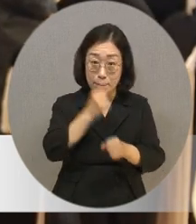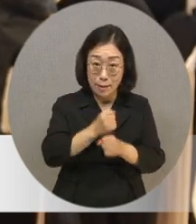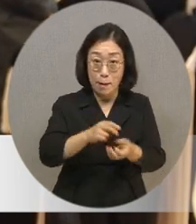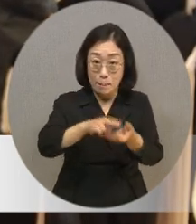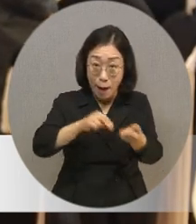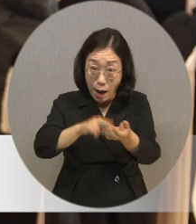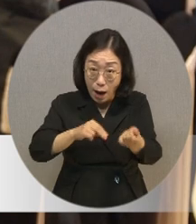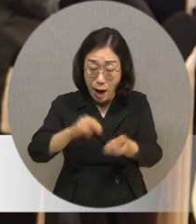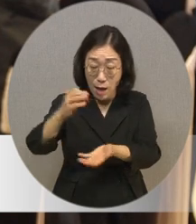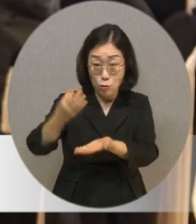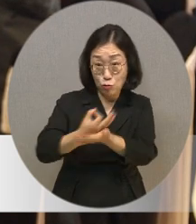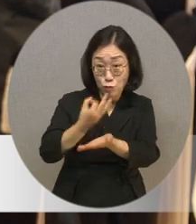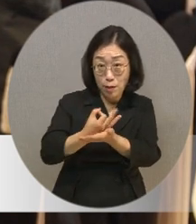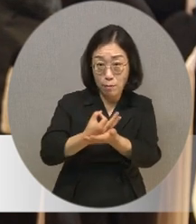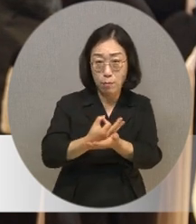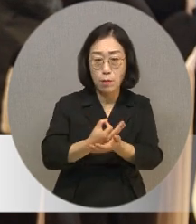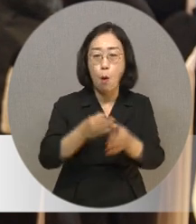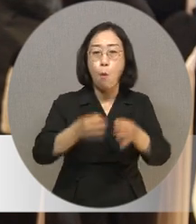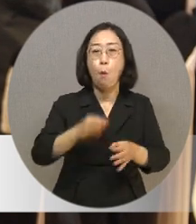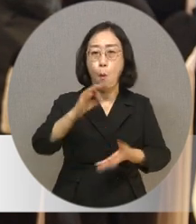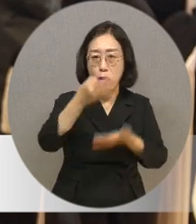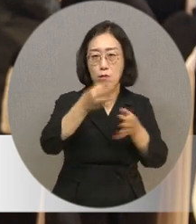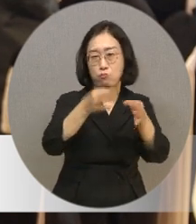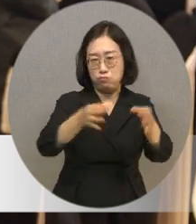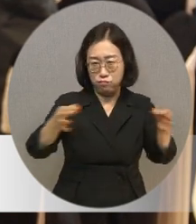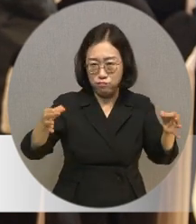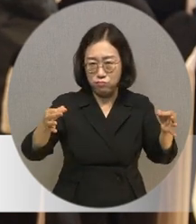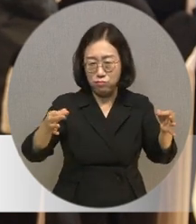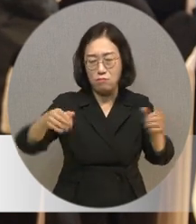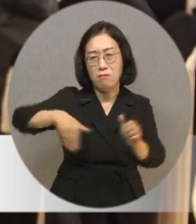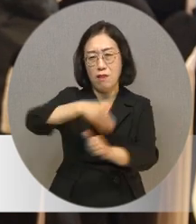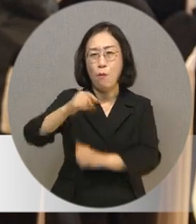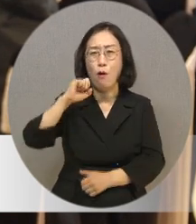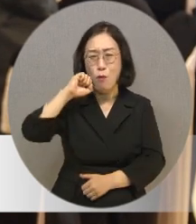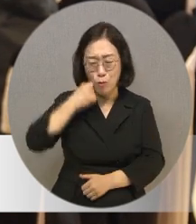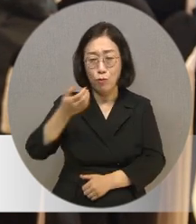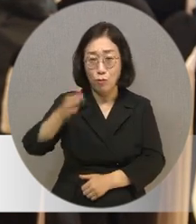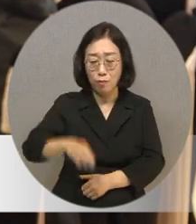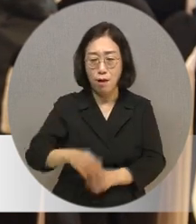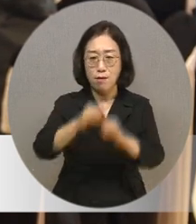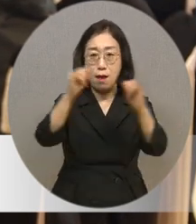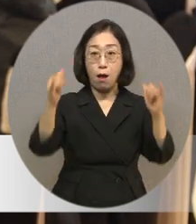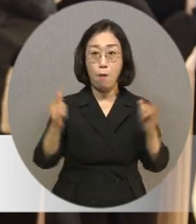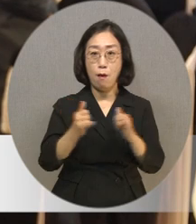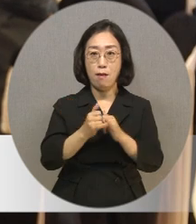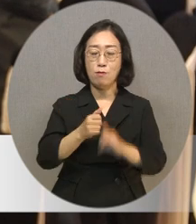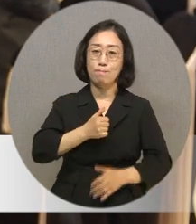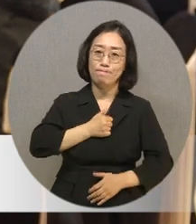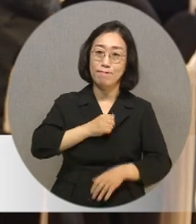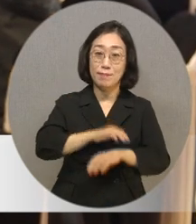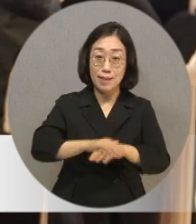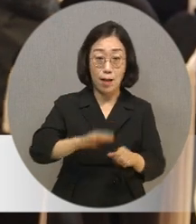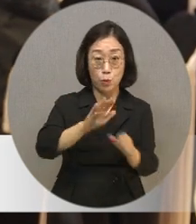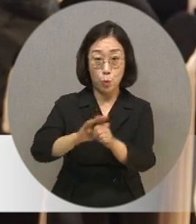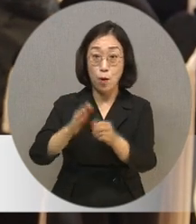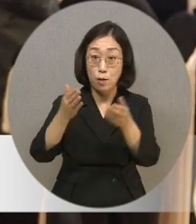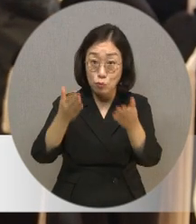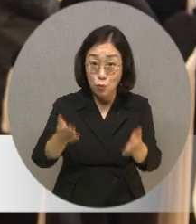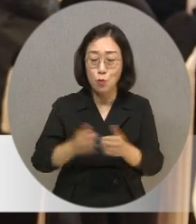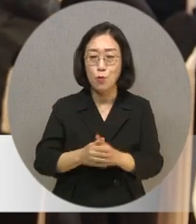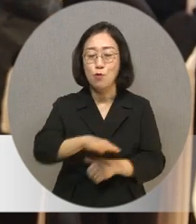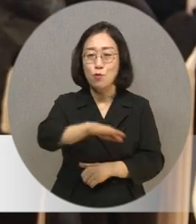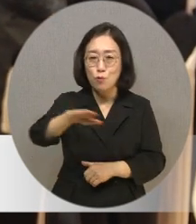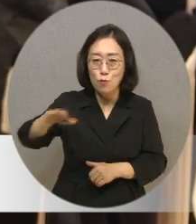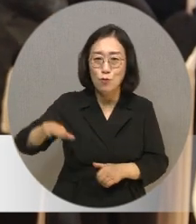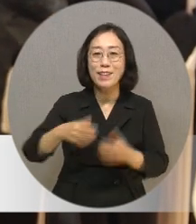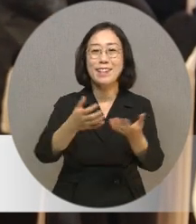임금을 지급해야 하는 어려운 형편이지만 이들이 사회에서 가치 있는 존재로 거듭날 수 있도록 우리